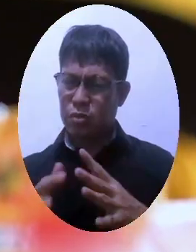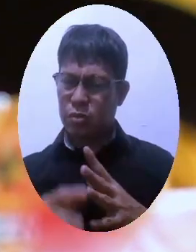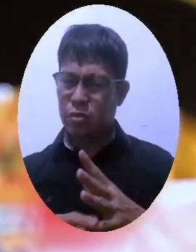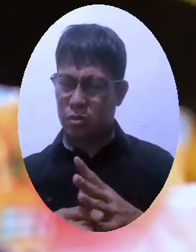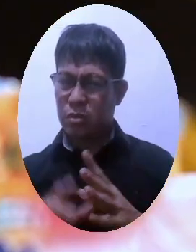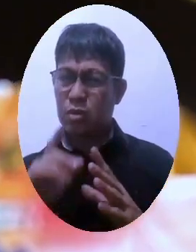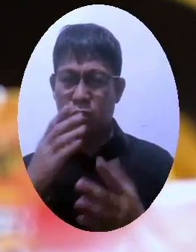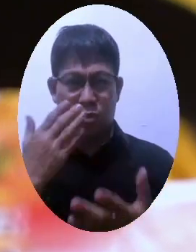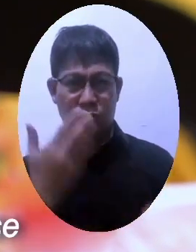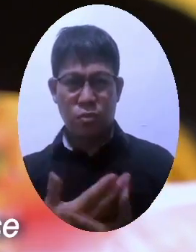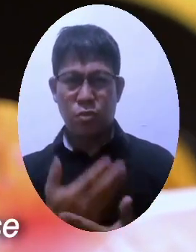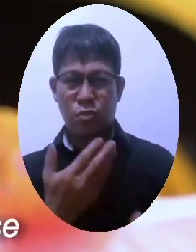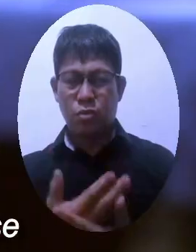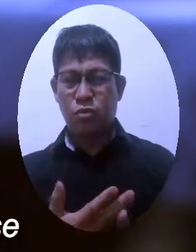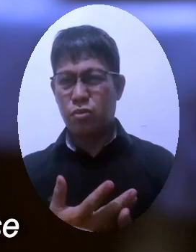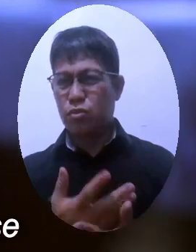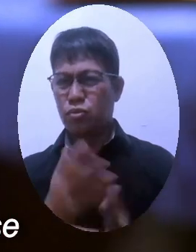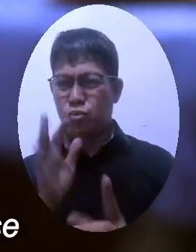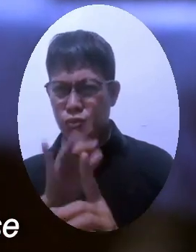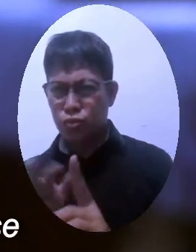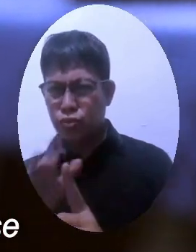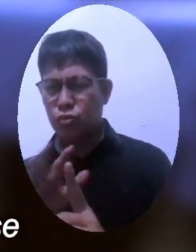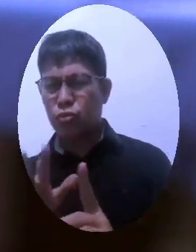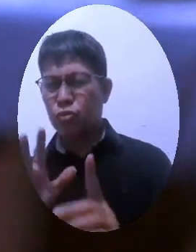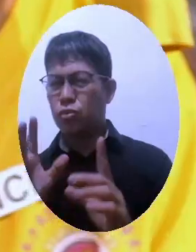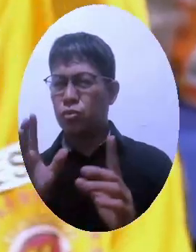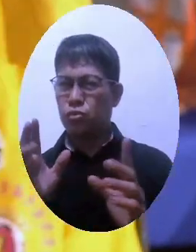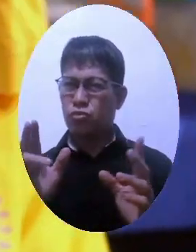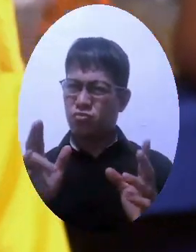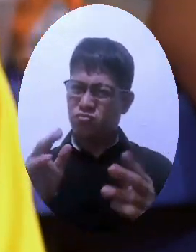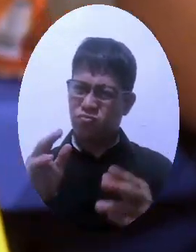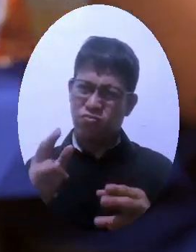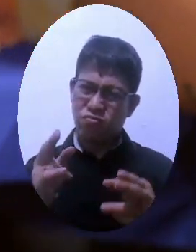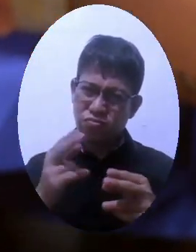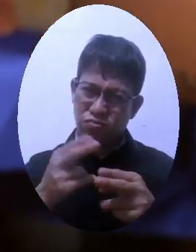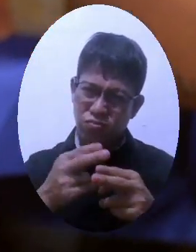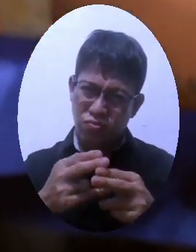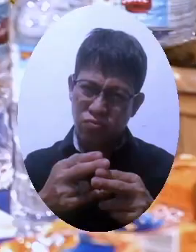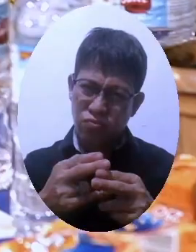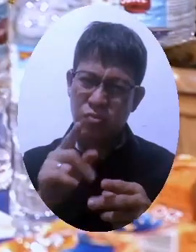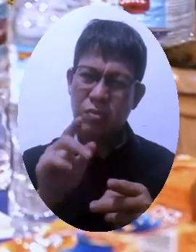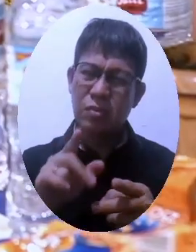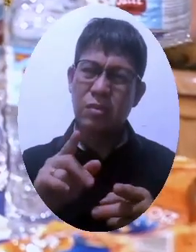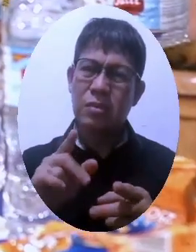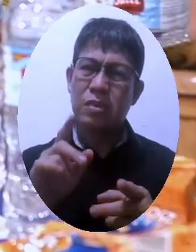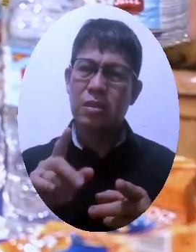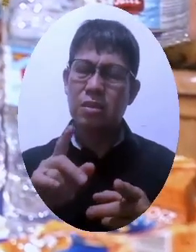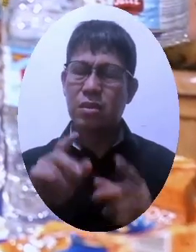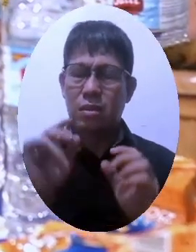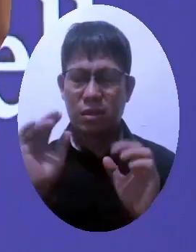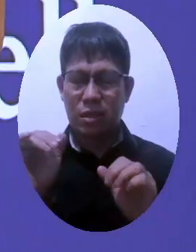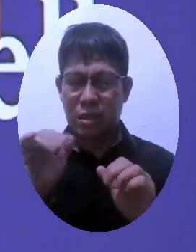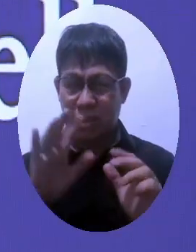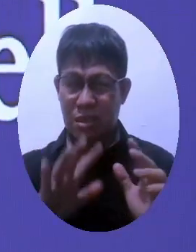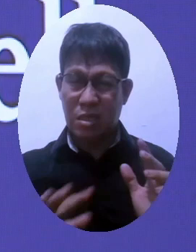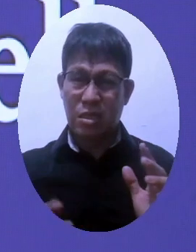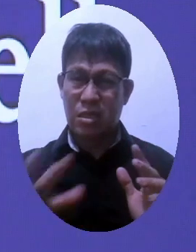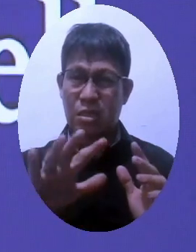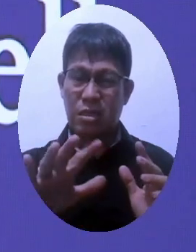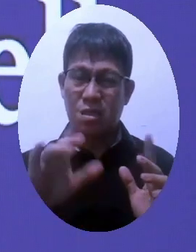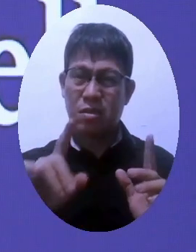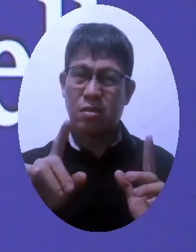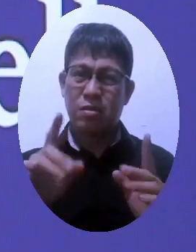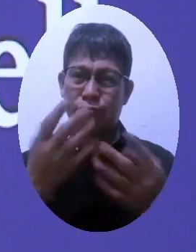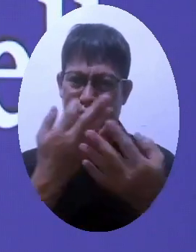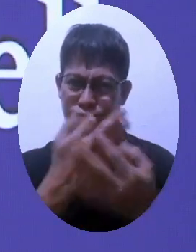ko monitoring. Goods na goods yan dahil monitoring na kayo. Konting-konti na lang. Then, yung iba din, sana lahat tayo